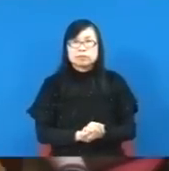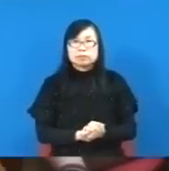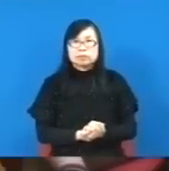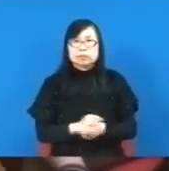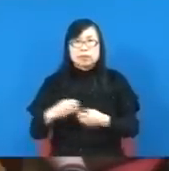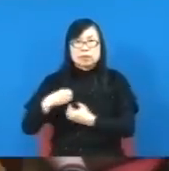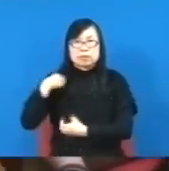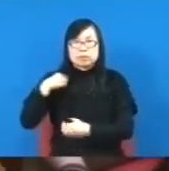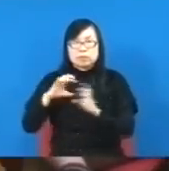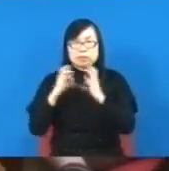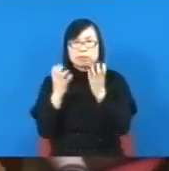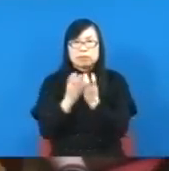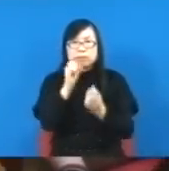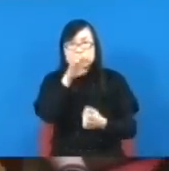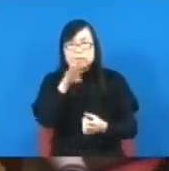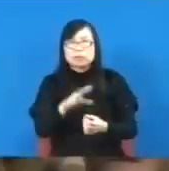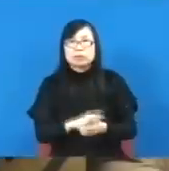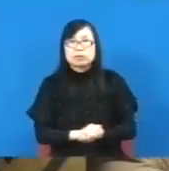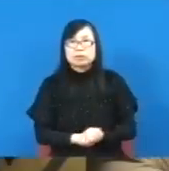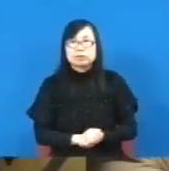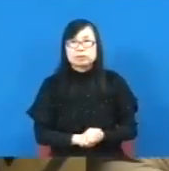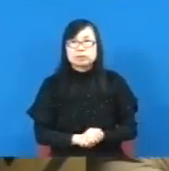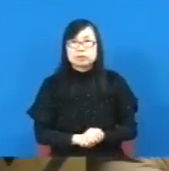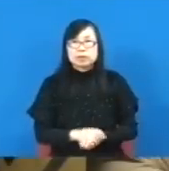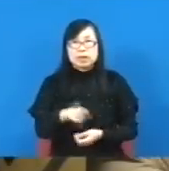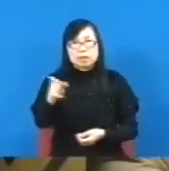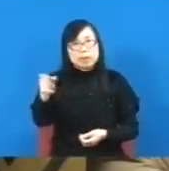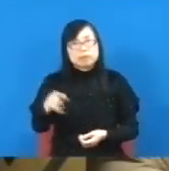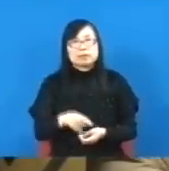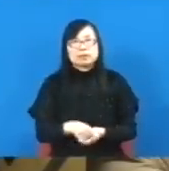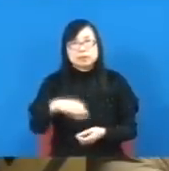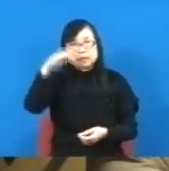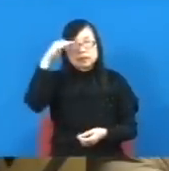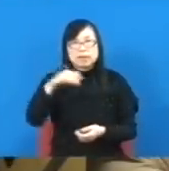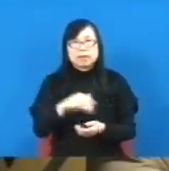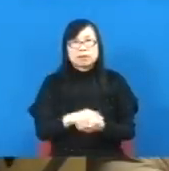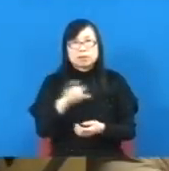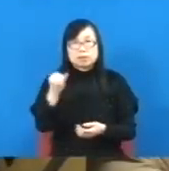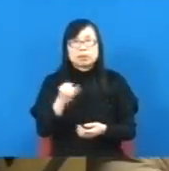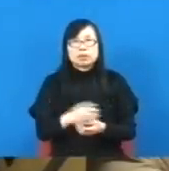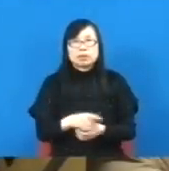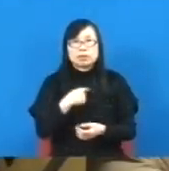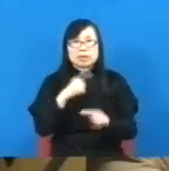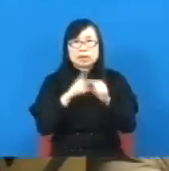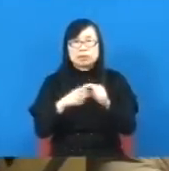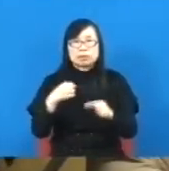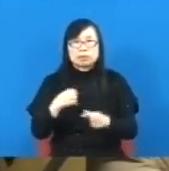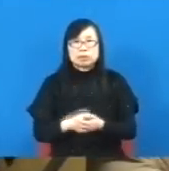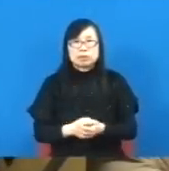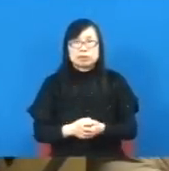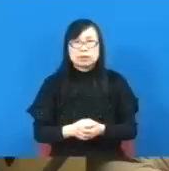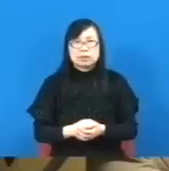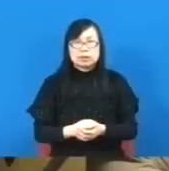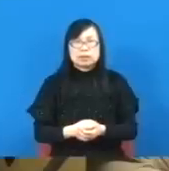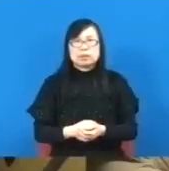共產都係咁講嘅啫喎。其實調翻轉就係、是、你香港班商人差人一等嘅，我哋係中土攞搞掂佢，一樣嘅。我論述其實冇乜